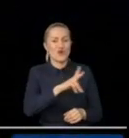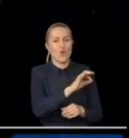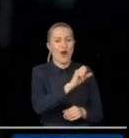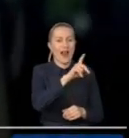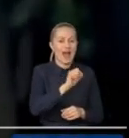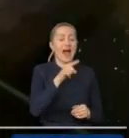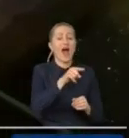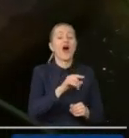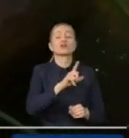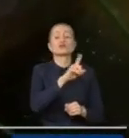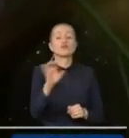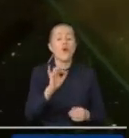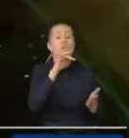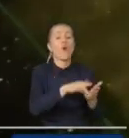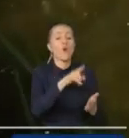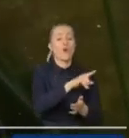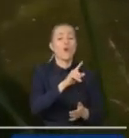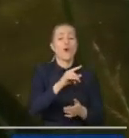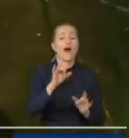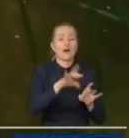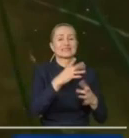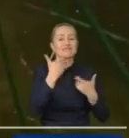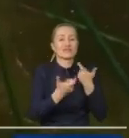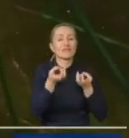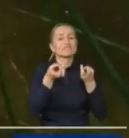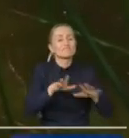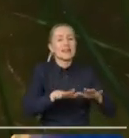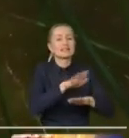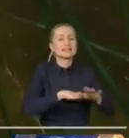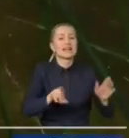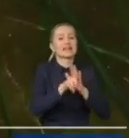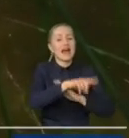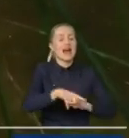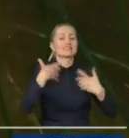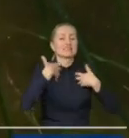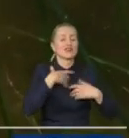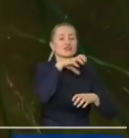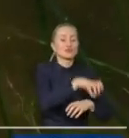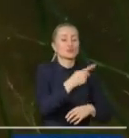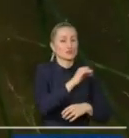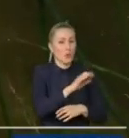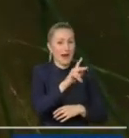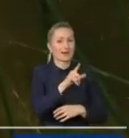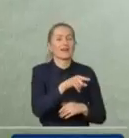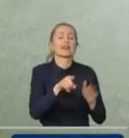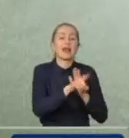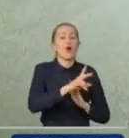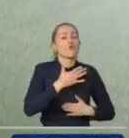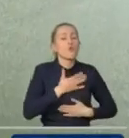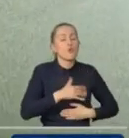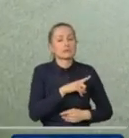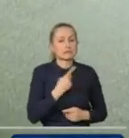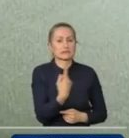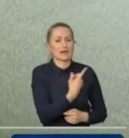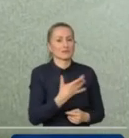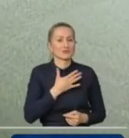plan utworzenia pierwszego na świecie azylu dla tego gatunku. Będzie miał formę oddzielnych stawów dla dziobaków, które lubią samotność. Te zwierzęta to